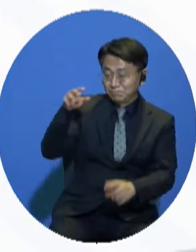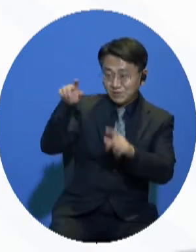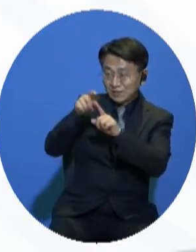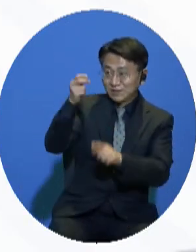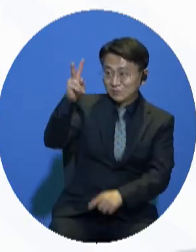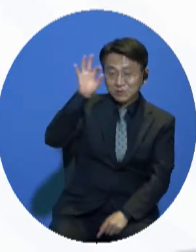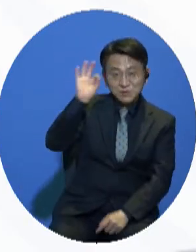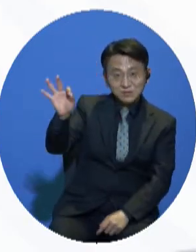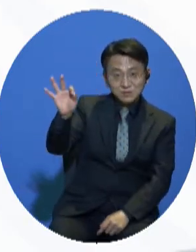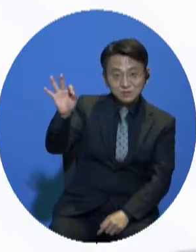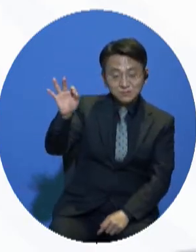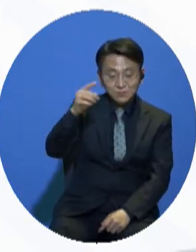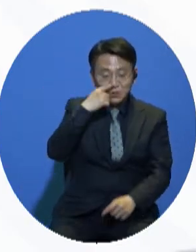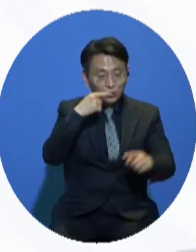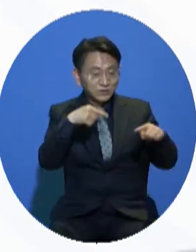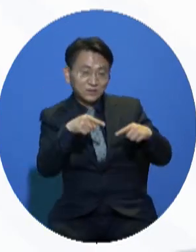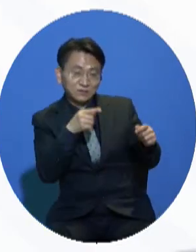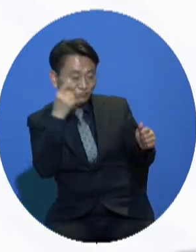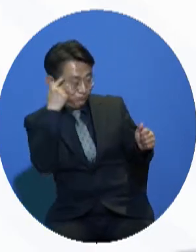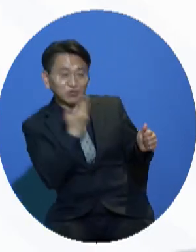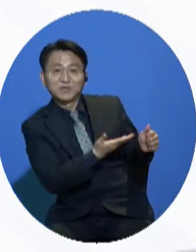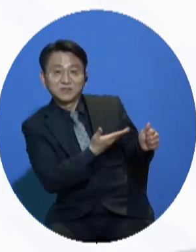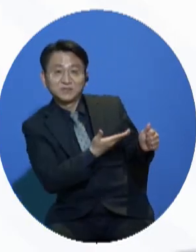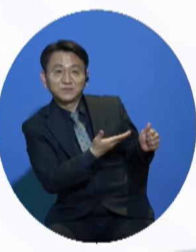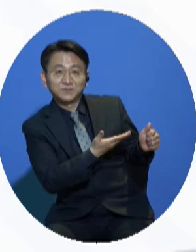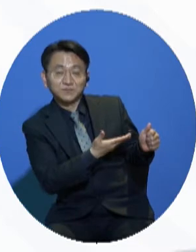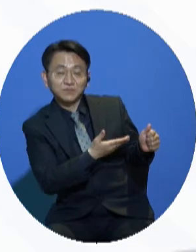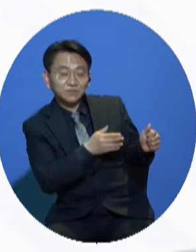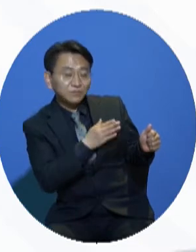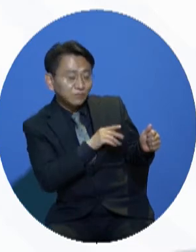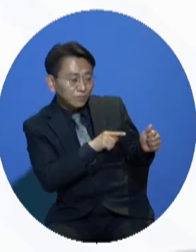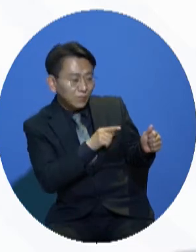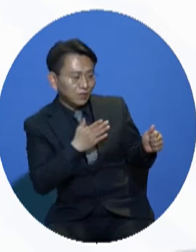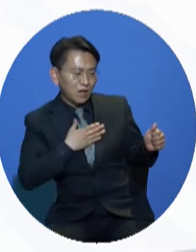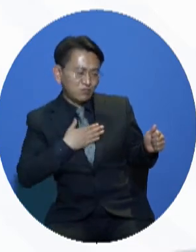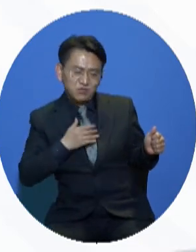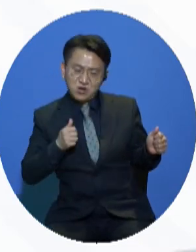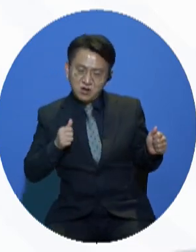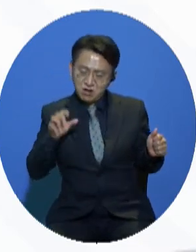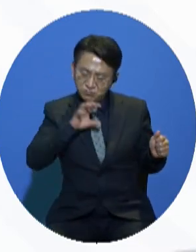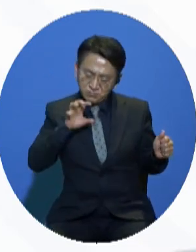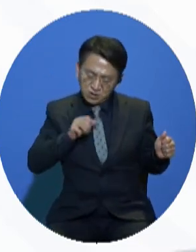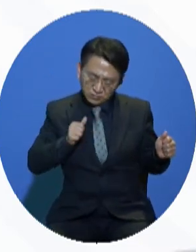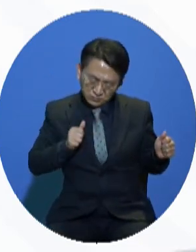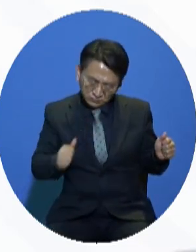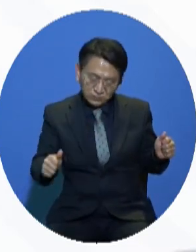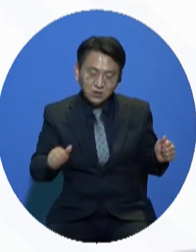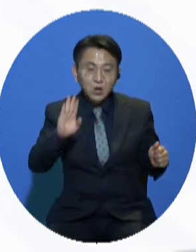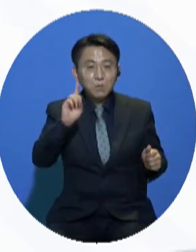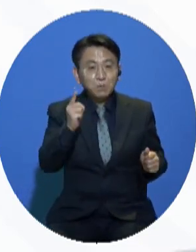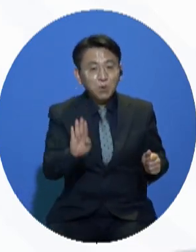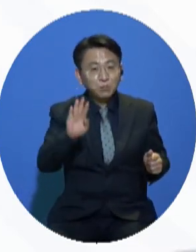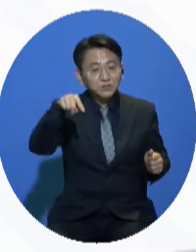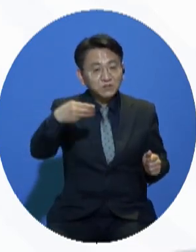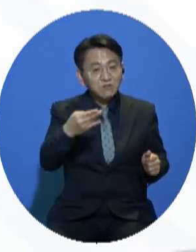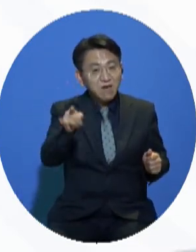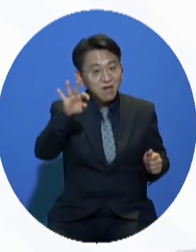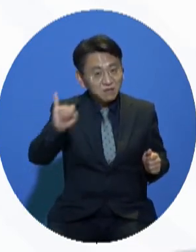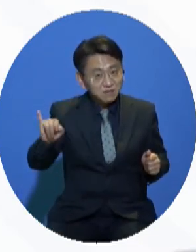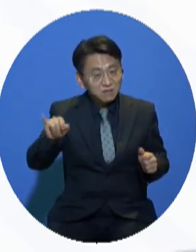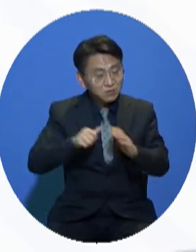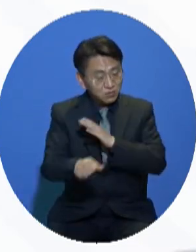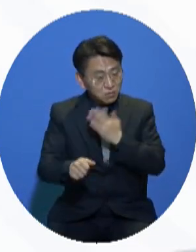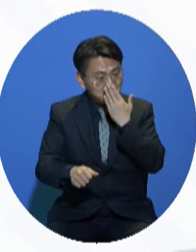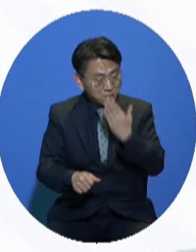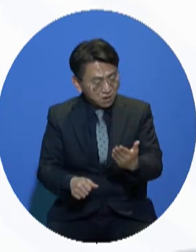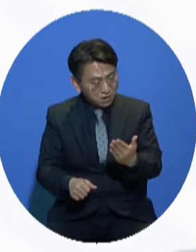봅슬레이 선수 출신 코치에게 제가 물어봤죠. 저도 열심히 연습하면은 이 봅슬레이